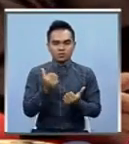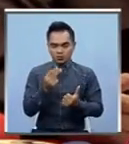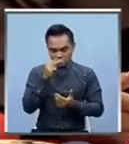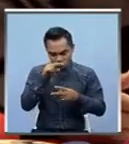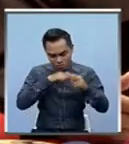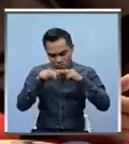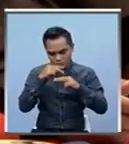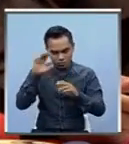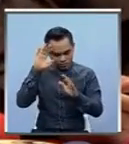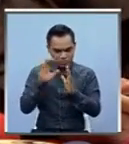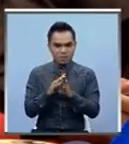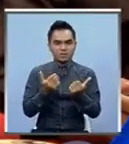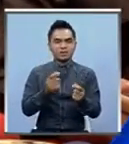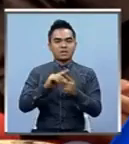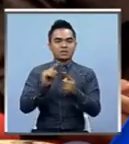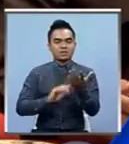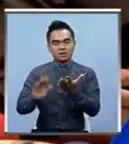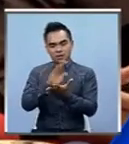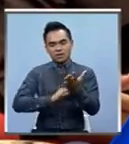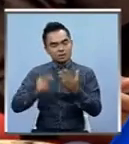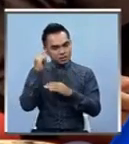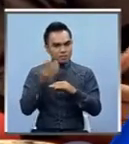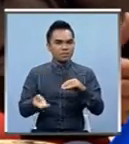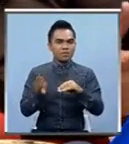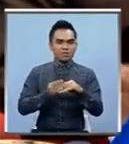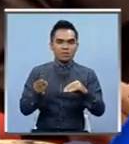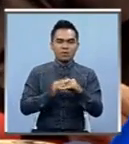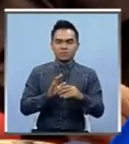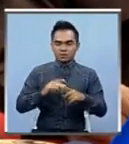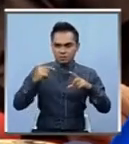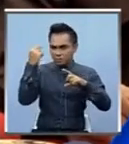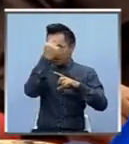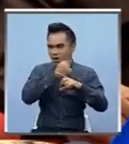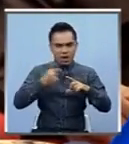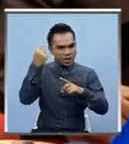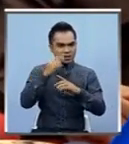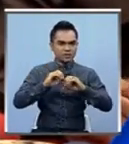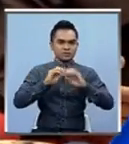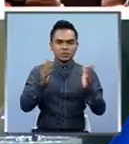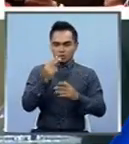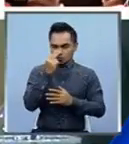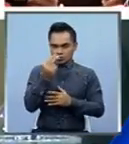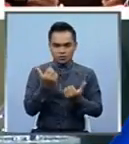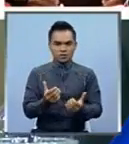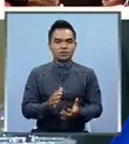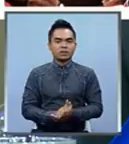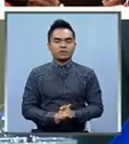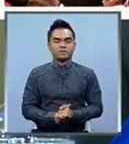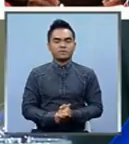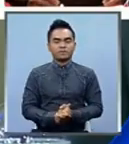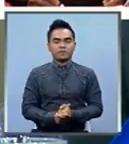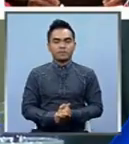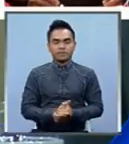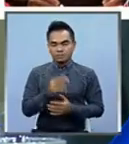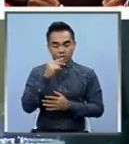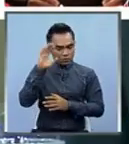พที่ได้จากเพิ่มเติมที่ใบหน้าชัดเนี่ยเอาไปดูแล้วก็กระทบกับภาพของ